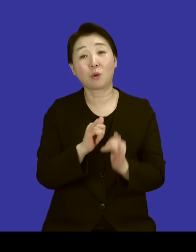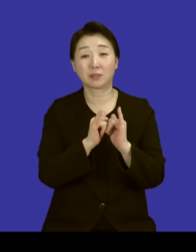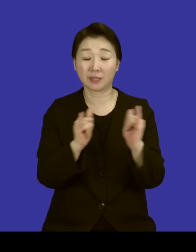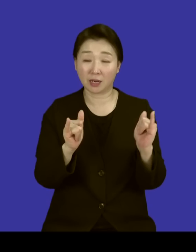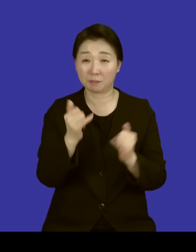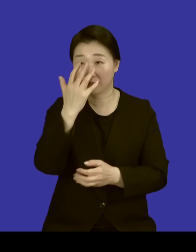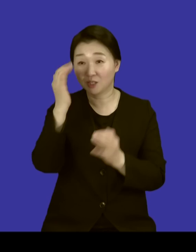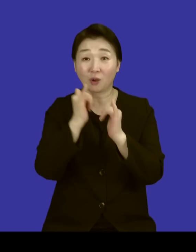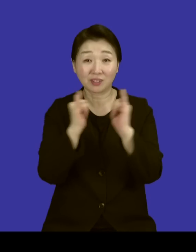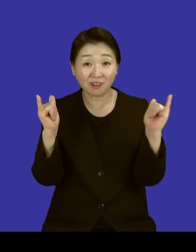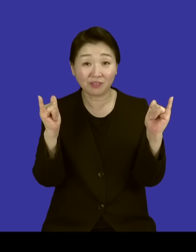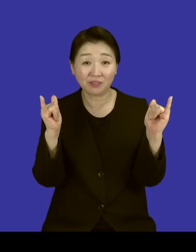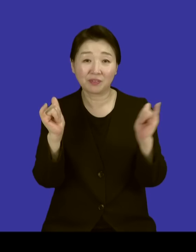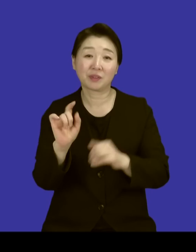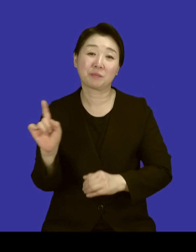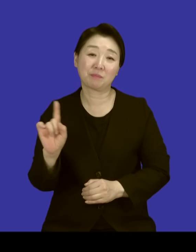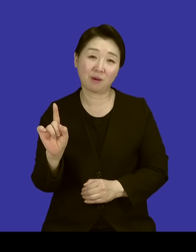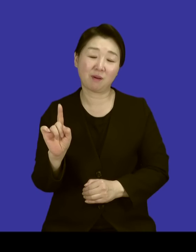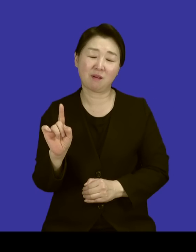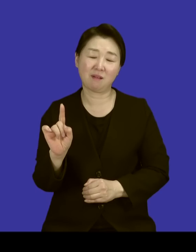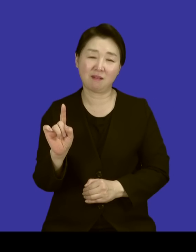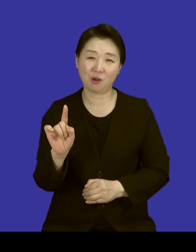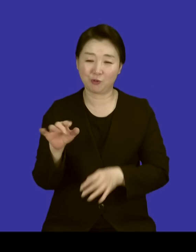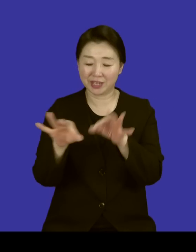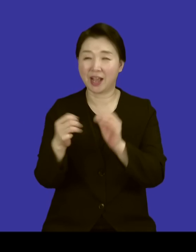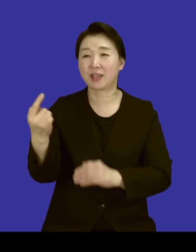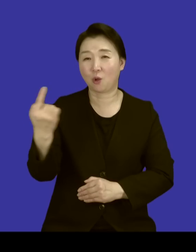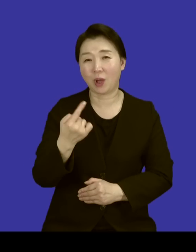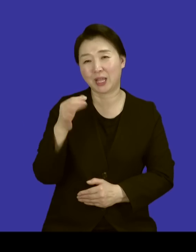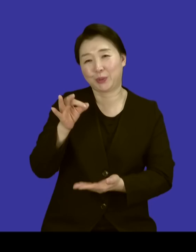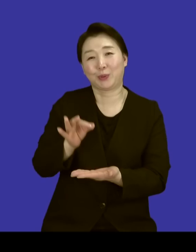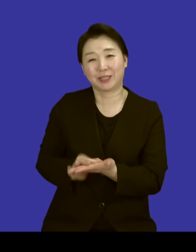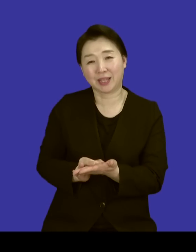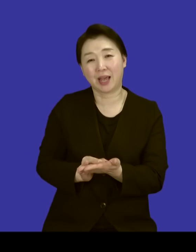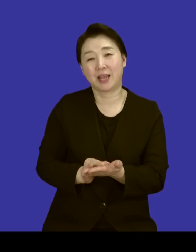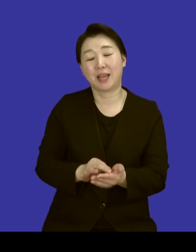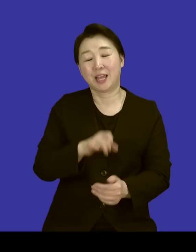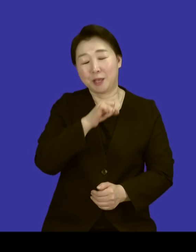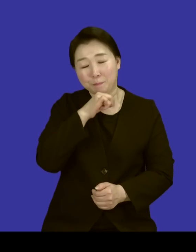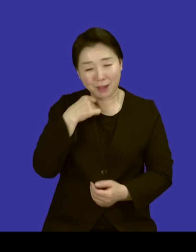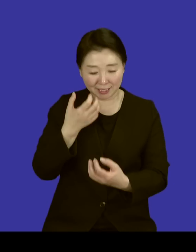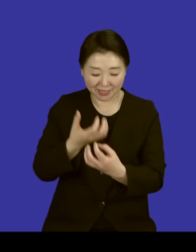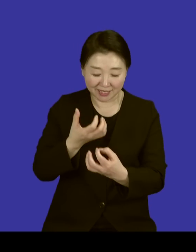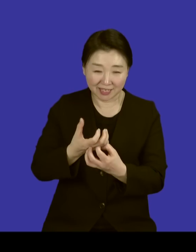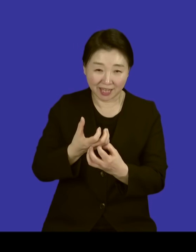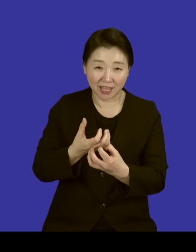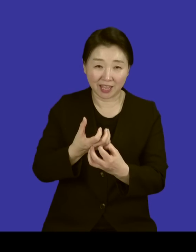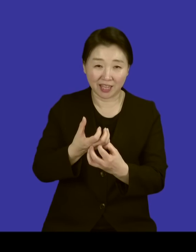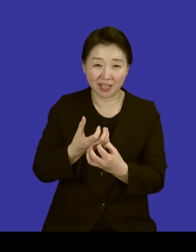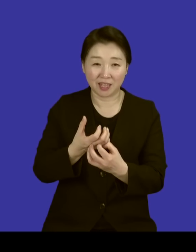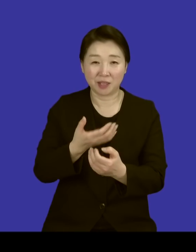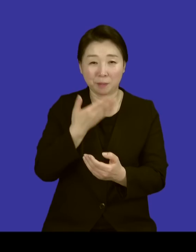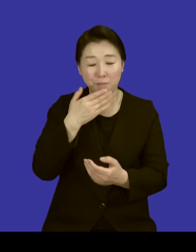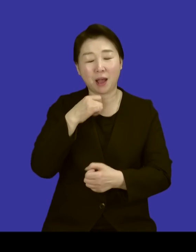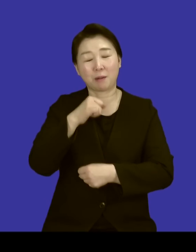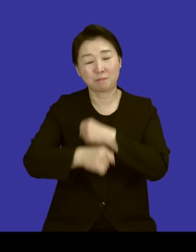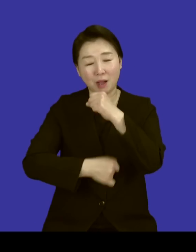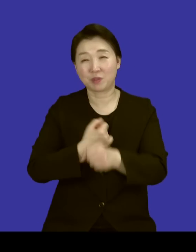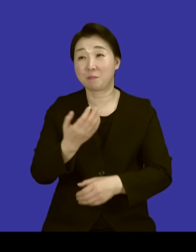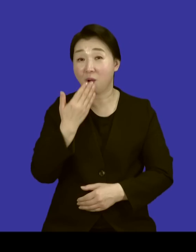특히 청년들 예. 그런 분들이 이제 와서 저렴한 가격에 예. 맛있는 찌개하고 예. 밥을 마음껏